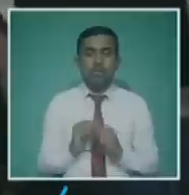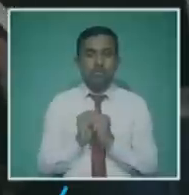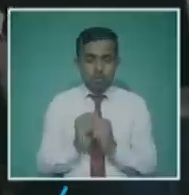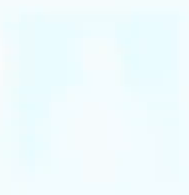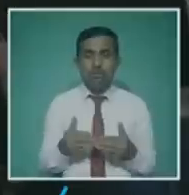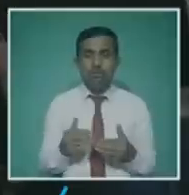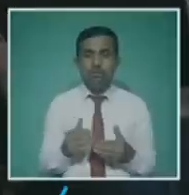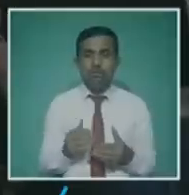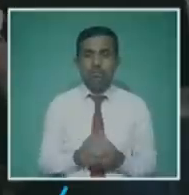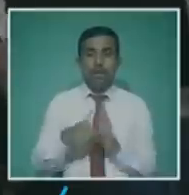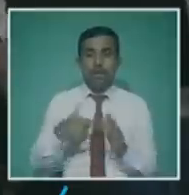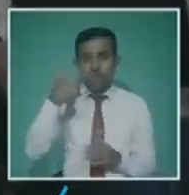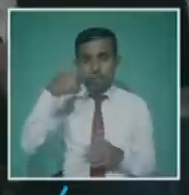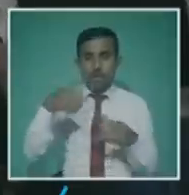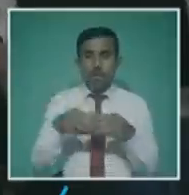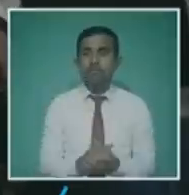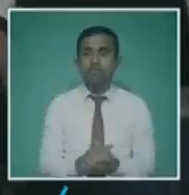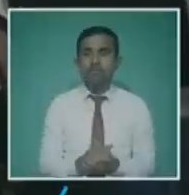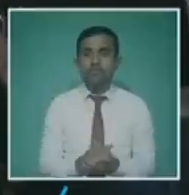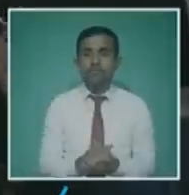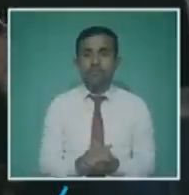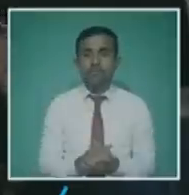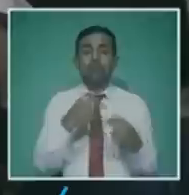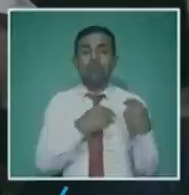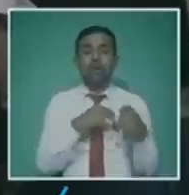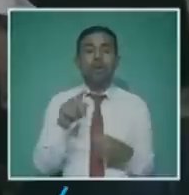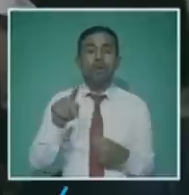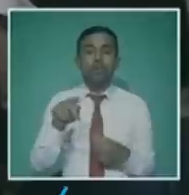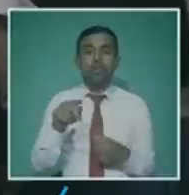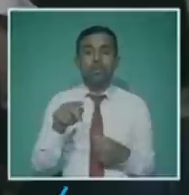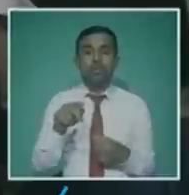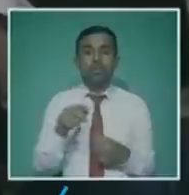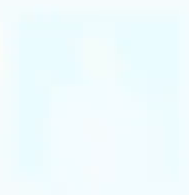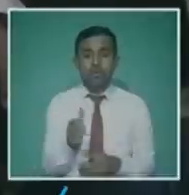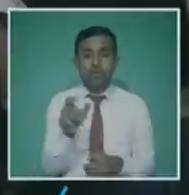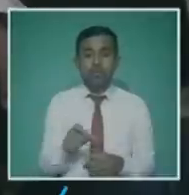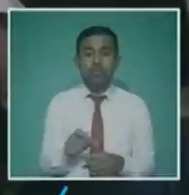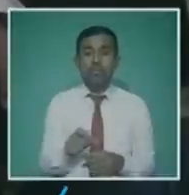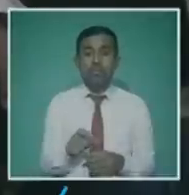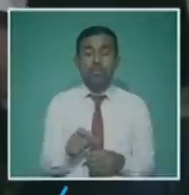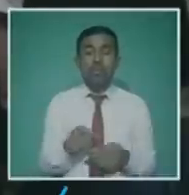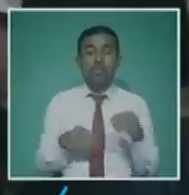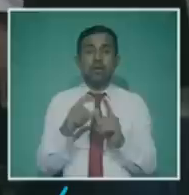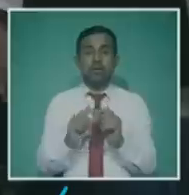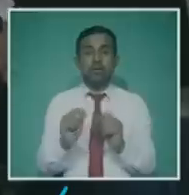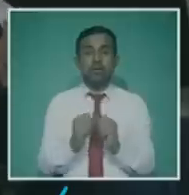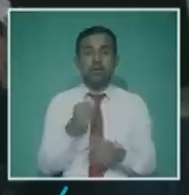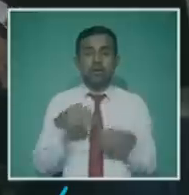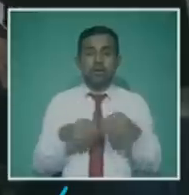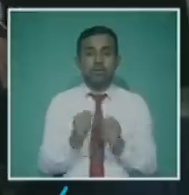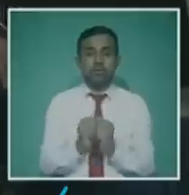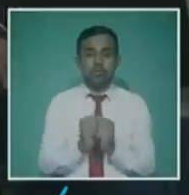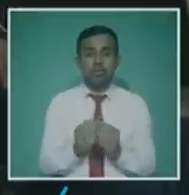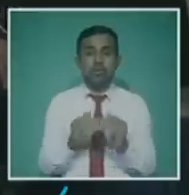නේද මේ තත්ත්වය ආවේ? සිවෙට්කෝ ආයතනෙ පෙට්‍රල් සංස්ථාවේ ඩිරෙක්ටර් බෝඩ් එකේ ඉන්න ෆෝමන් වරුත් ඉන්නවා ඩිරෙක්ටර් බෝඩ් එකේ දේශපාලන පත්වීම් අරගෙන ඒ